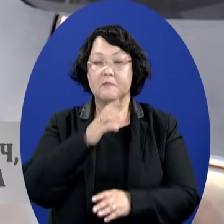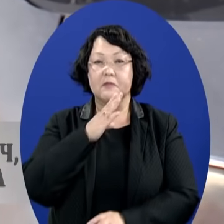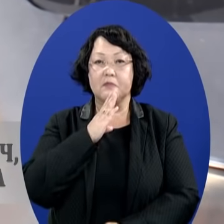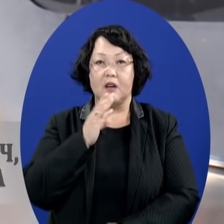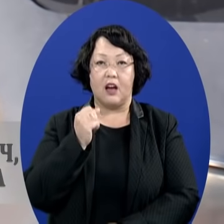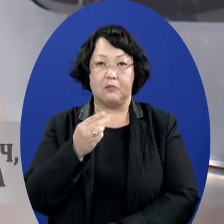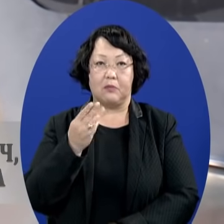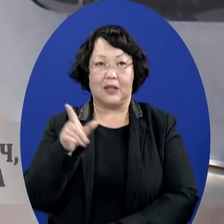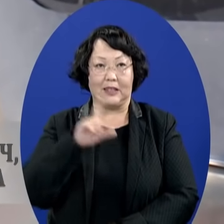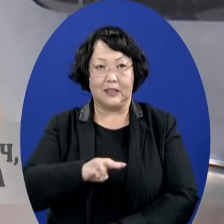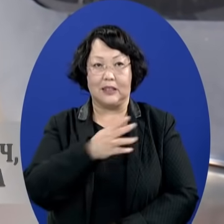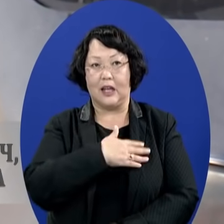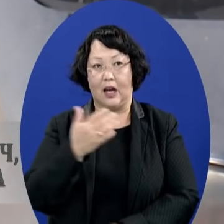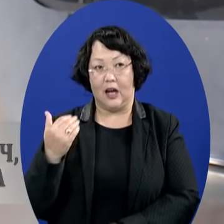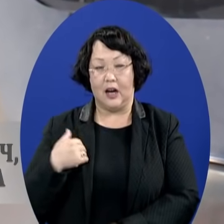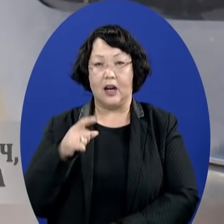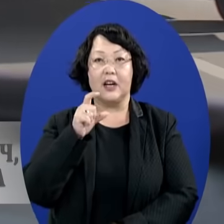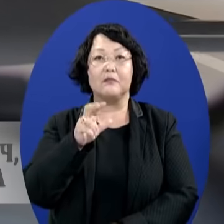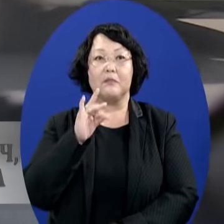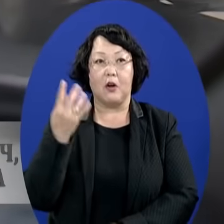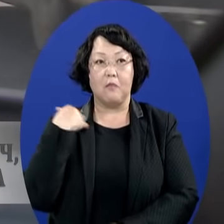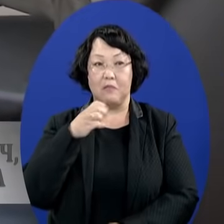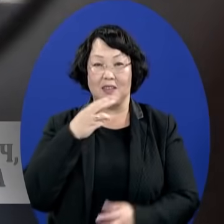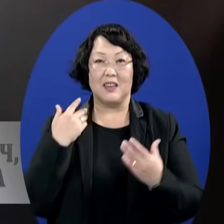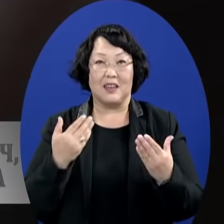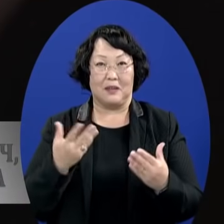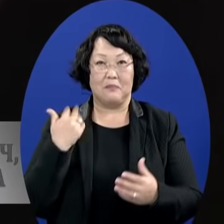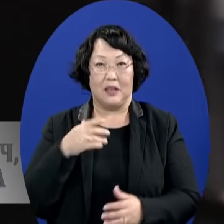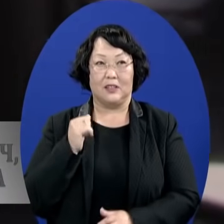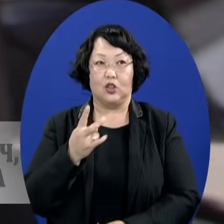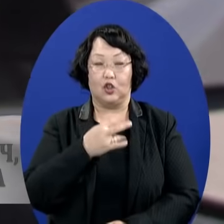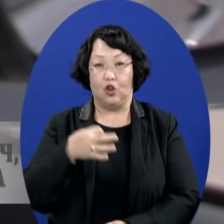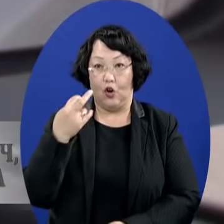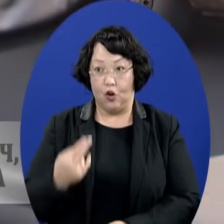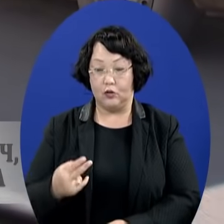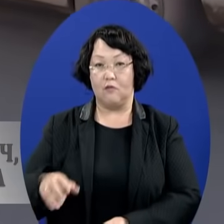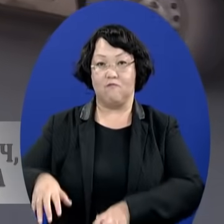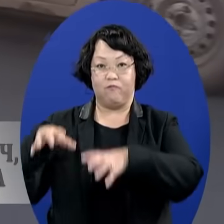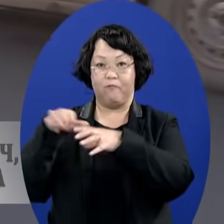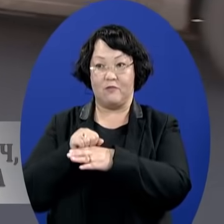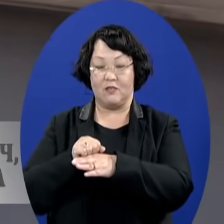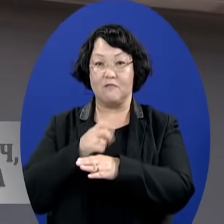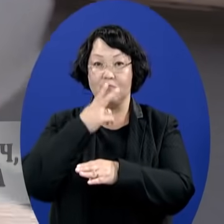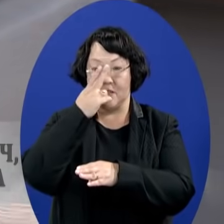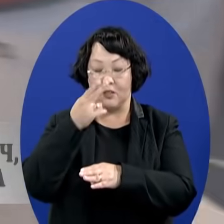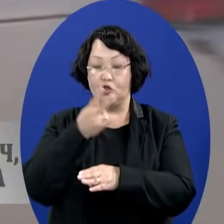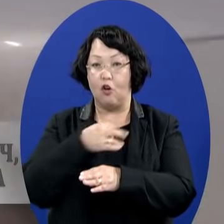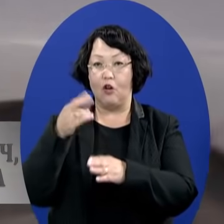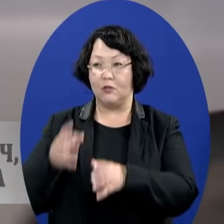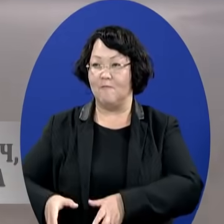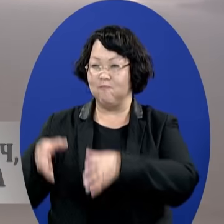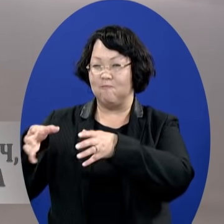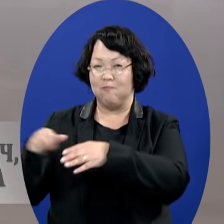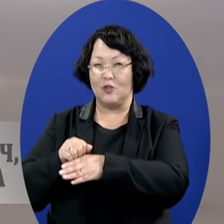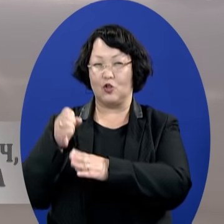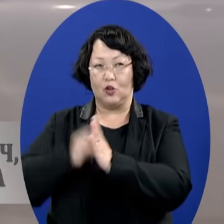газрын тосны газрын орлогч дарга Эрдэнэбаяр мэдээлж байсан. Нөөцийг хэвэн байлгах хугацаа байсан ч төр менежмент хийж чадаагүйг олон нийт шүүмжилж